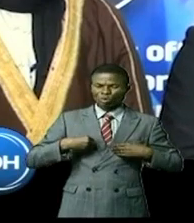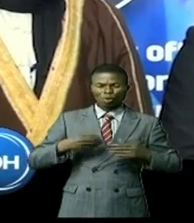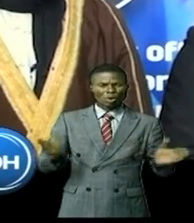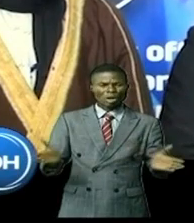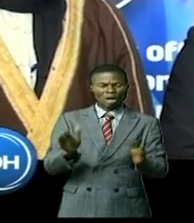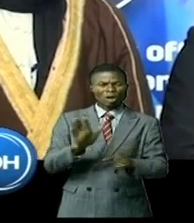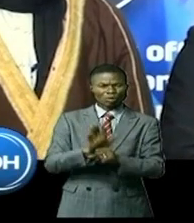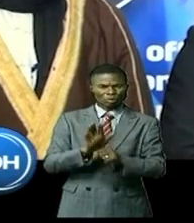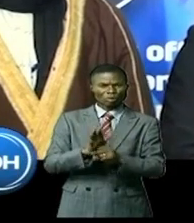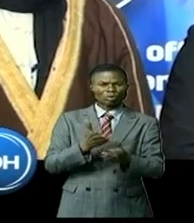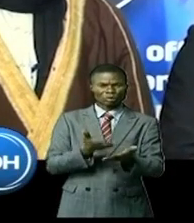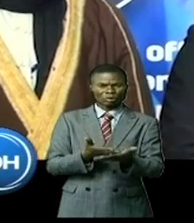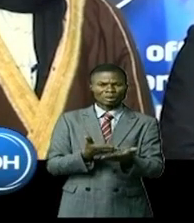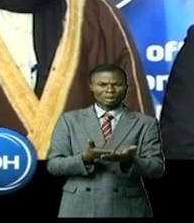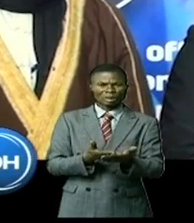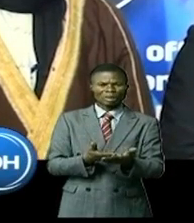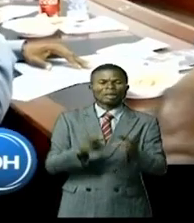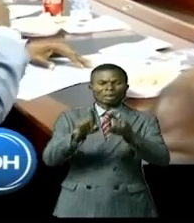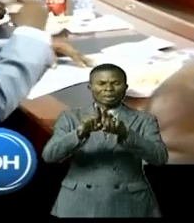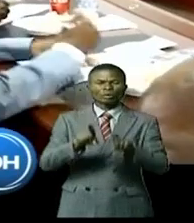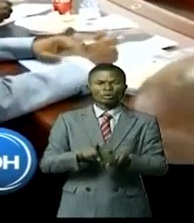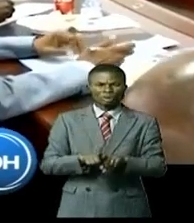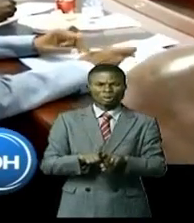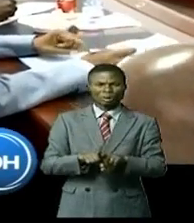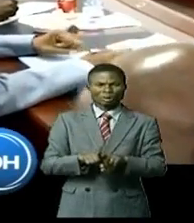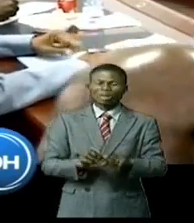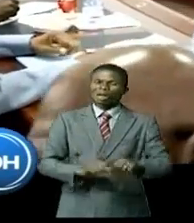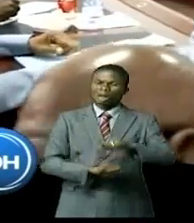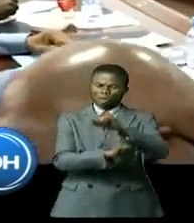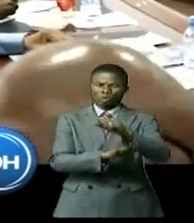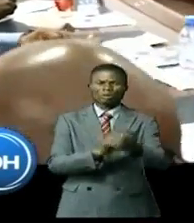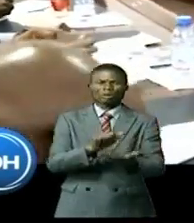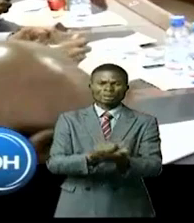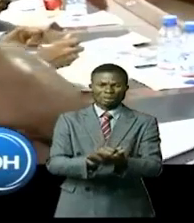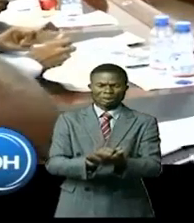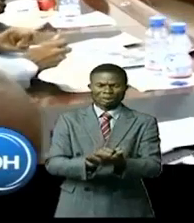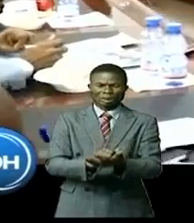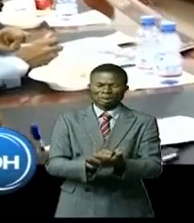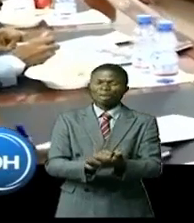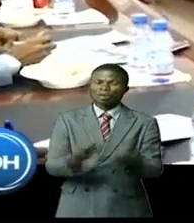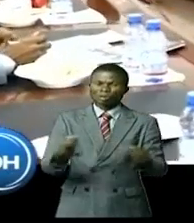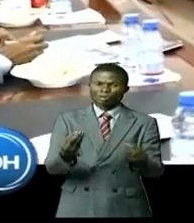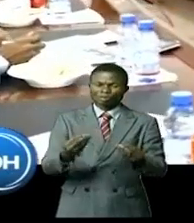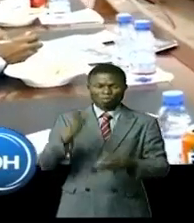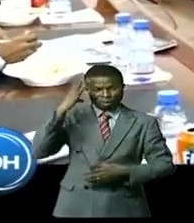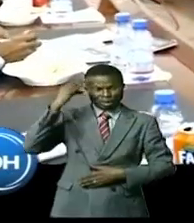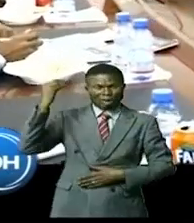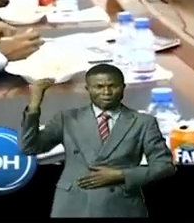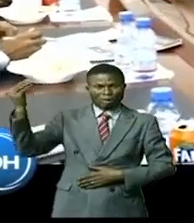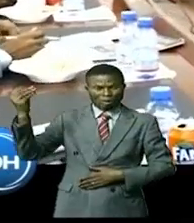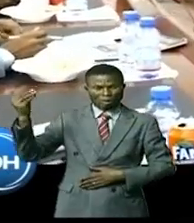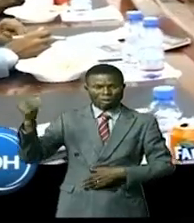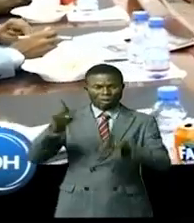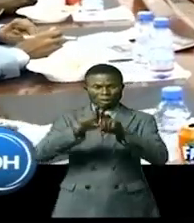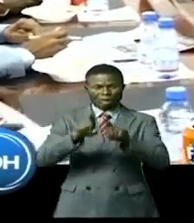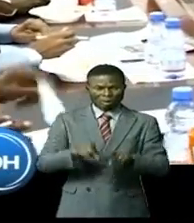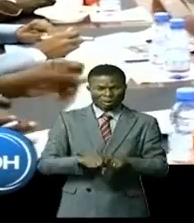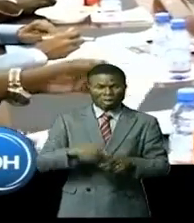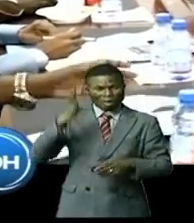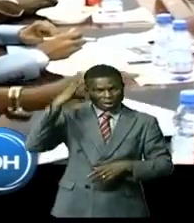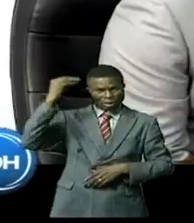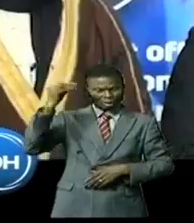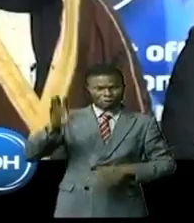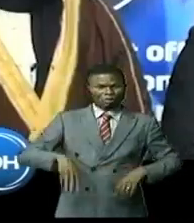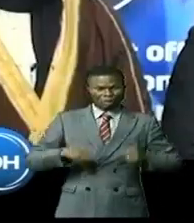juste valeur, également à soutenir. Vous savez, l'espérance et l'espoir de